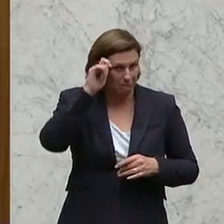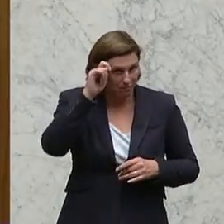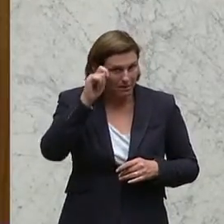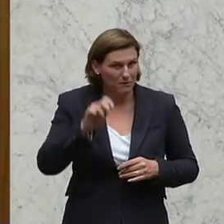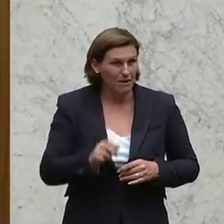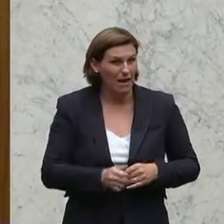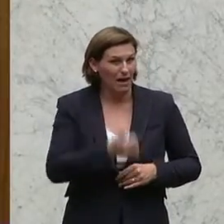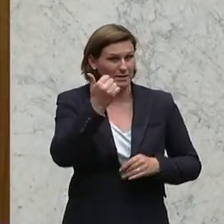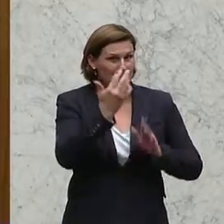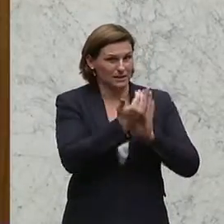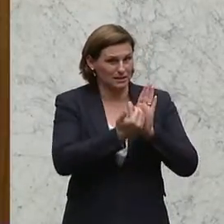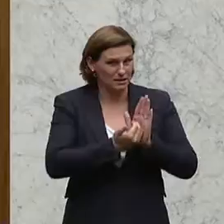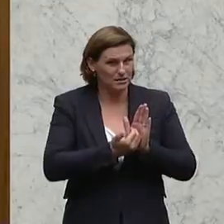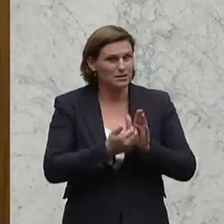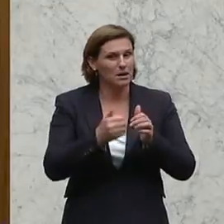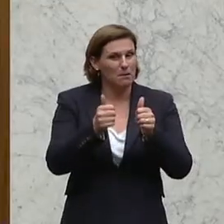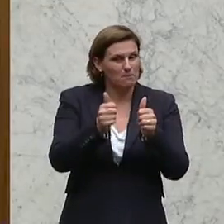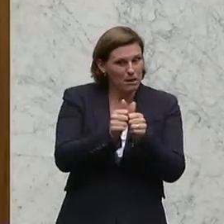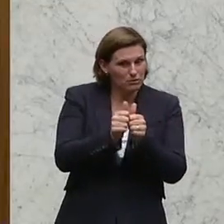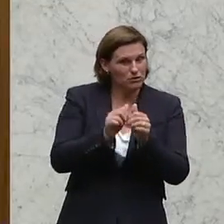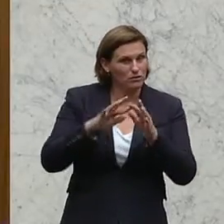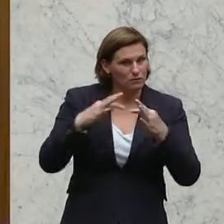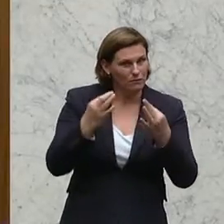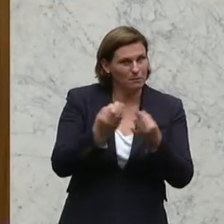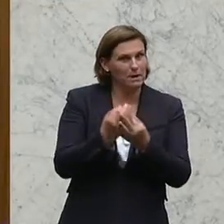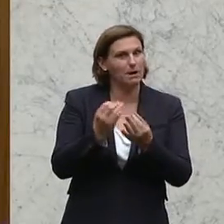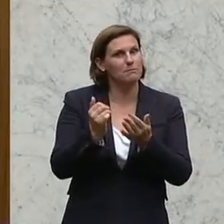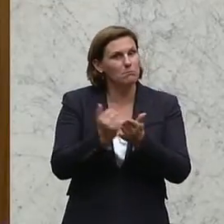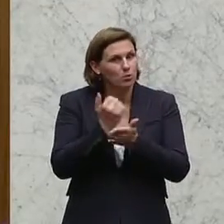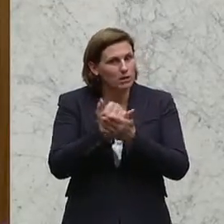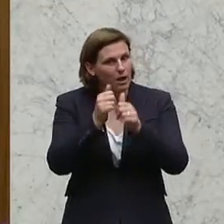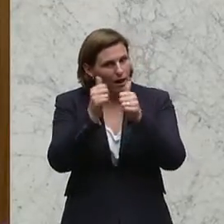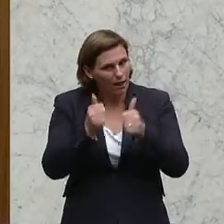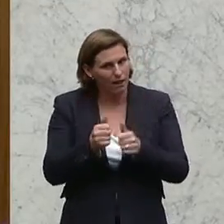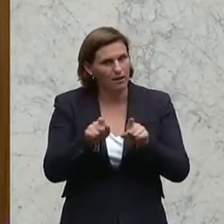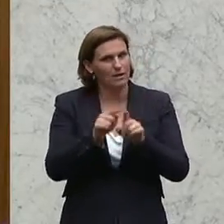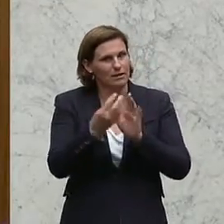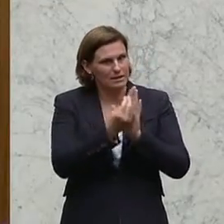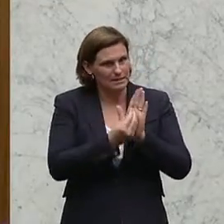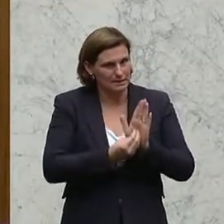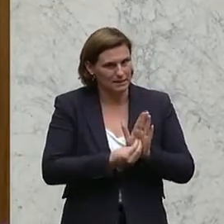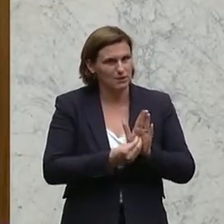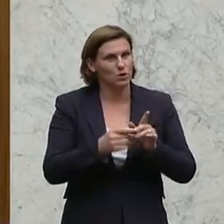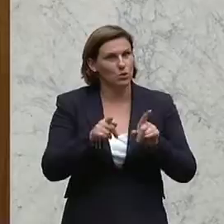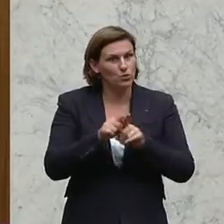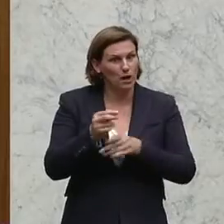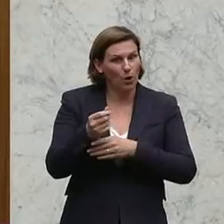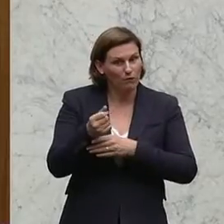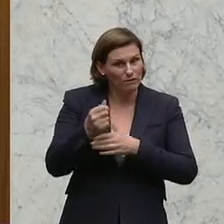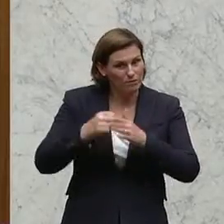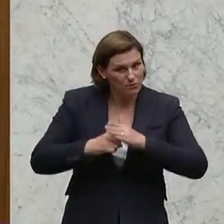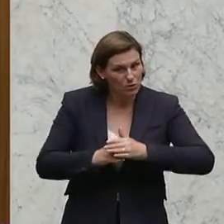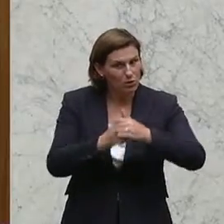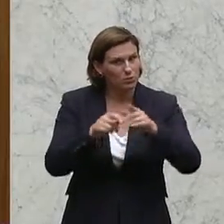erste Gesetz, das das partnerschaftliche Familienmodell im Gesetz festschreibt und finanziell unterstützt